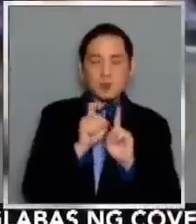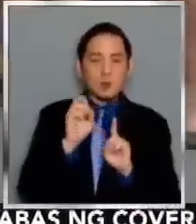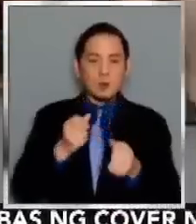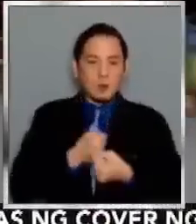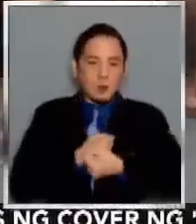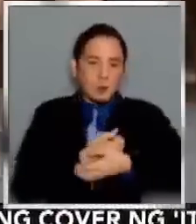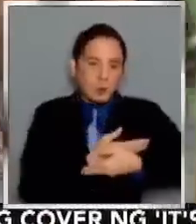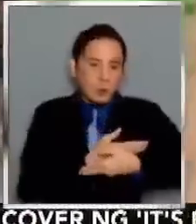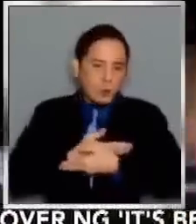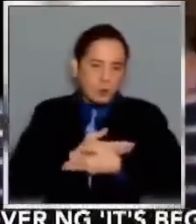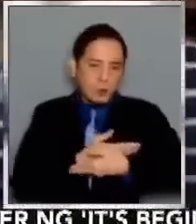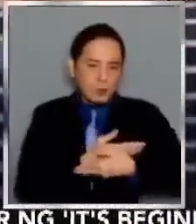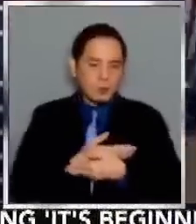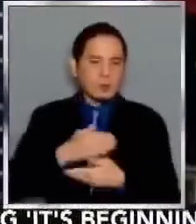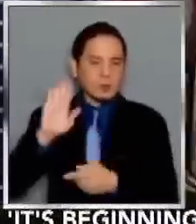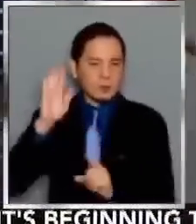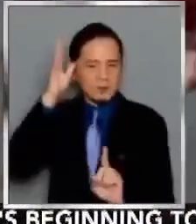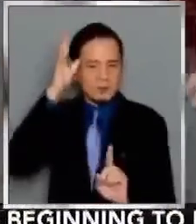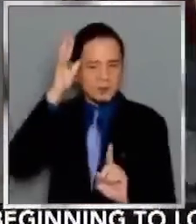kanilang mga tatay.